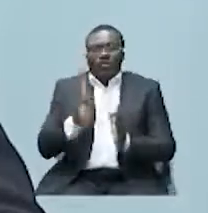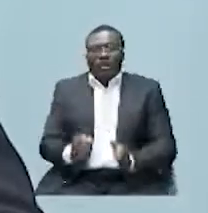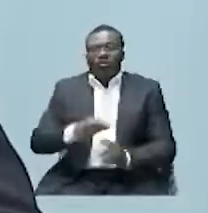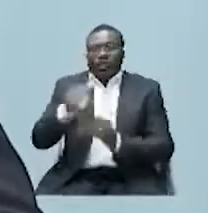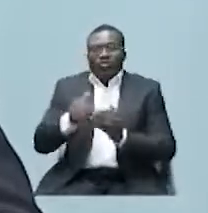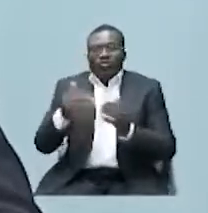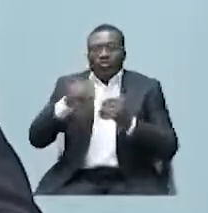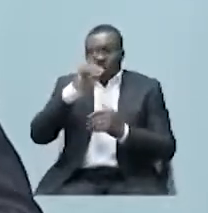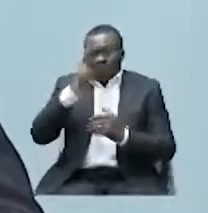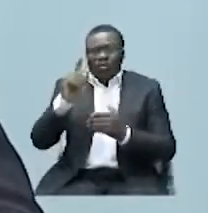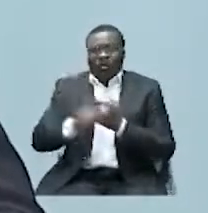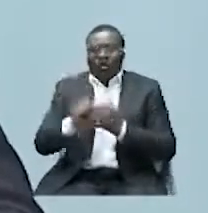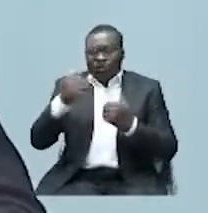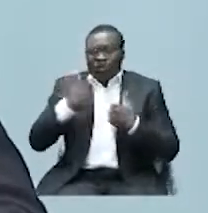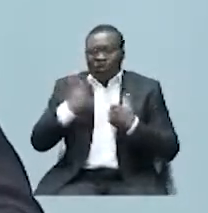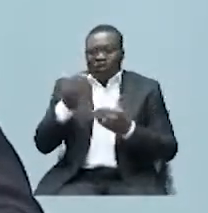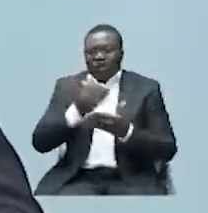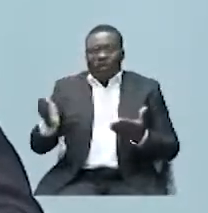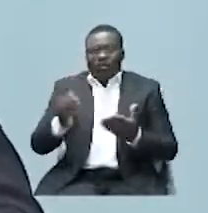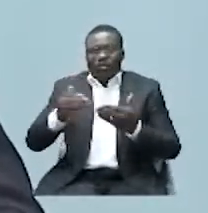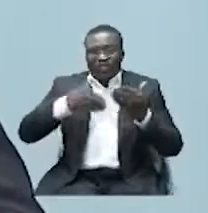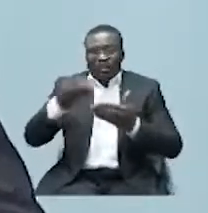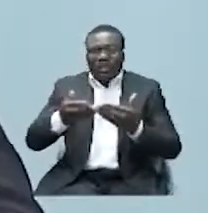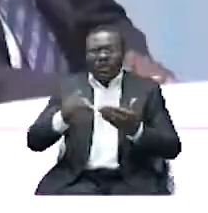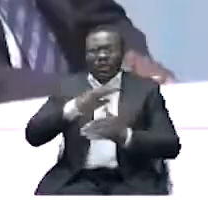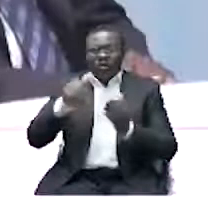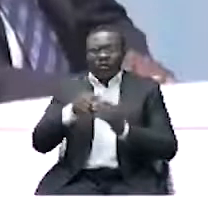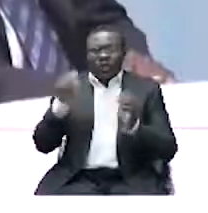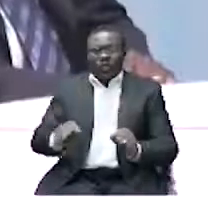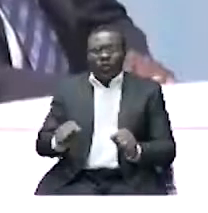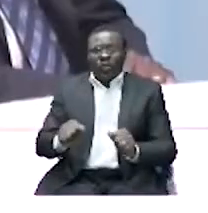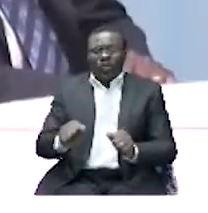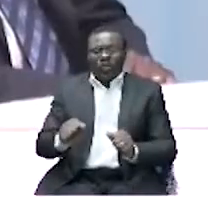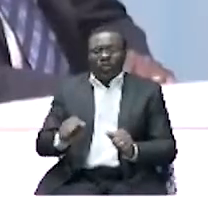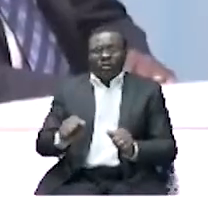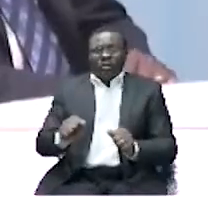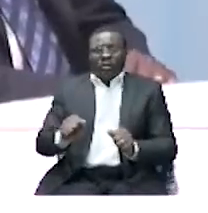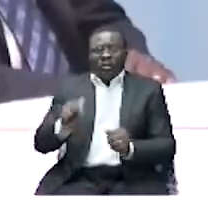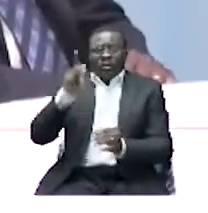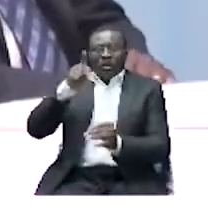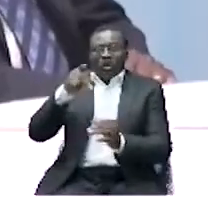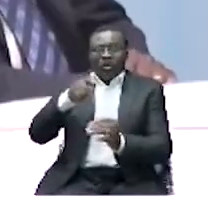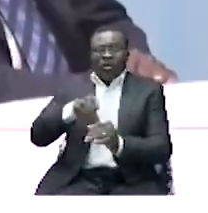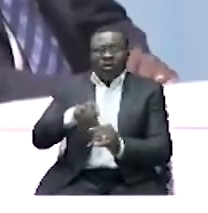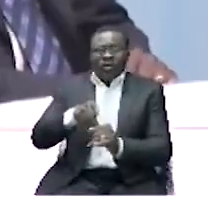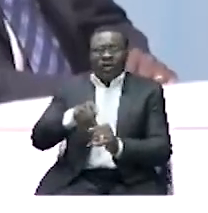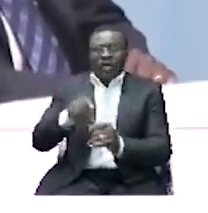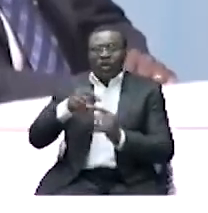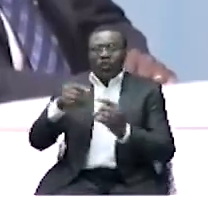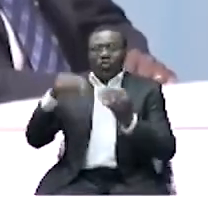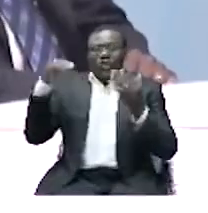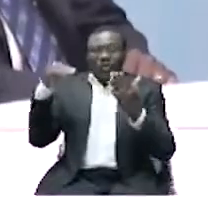un talent, tous ceux qui ont quelque chose, une grâce, tout ce qui peut contrer ou